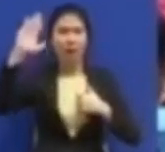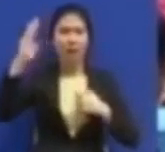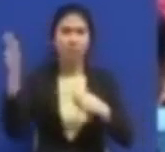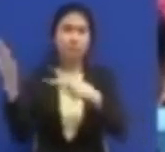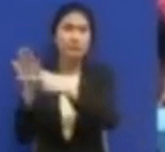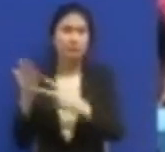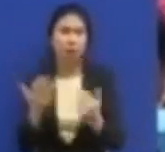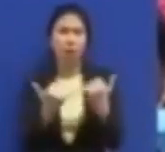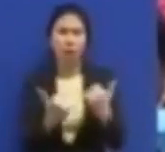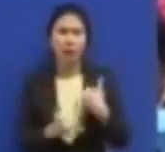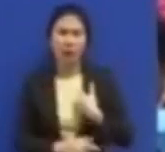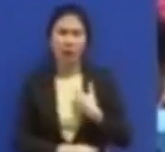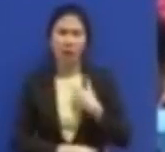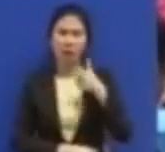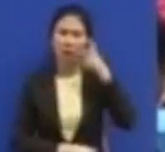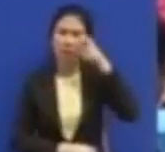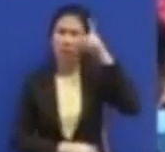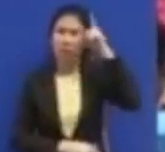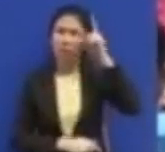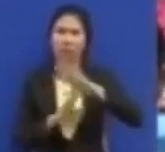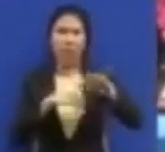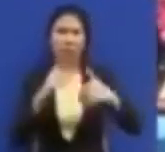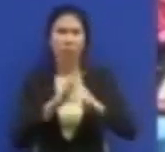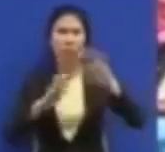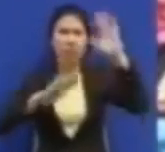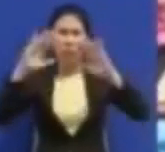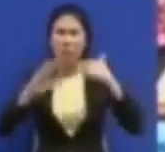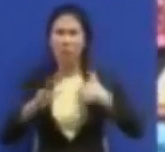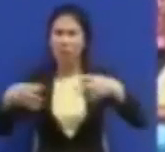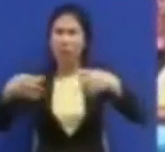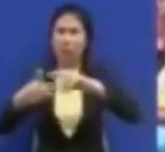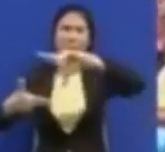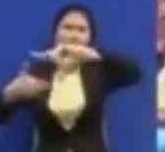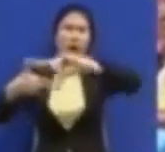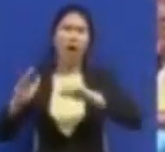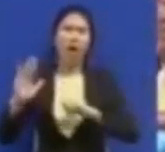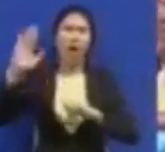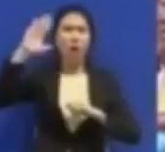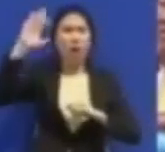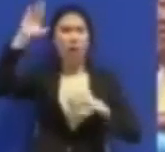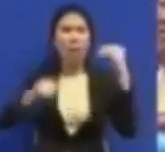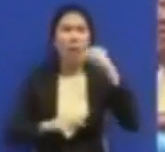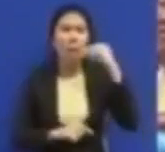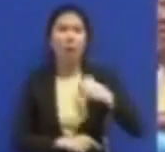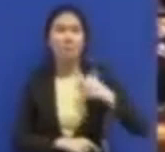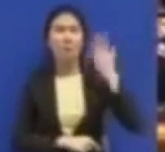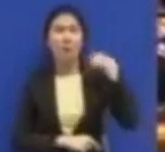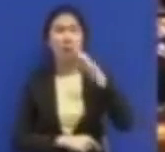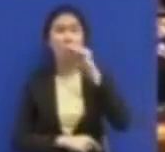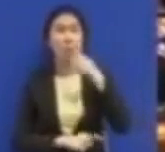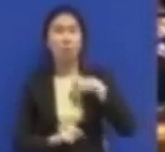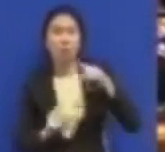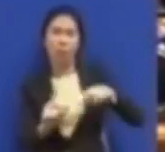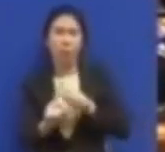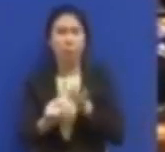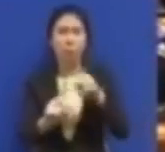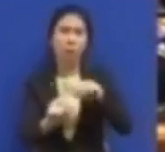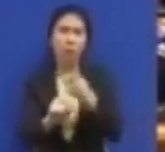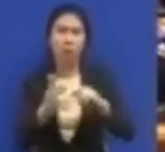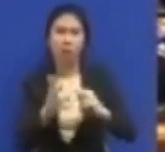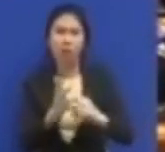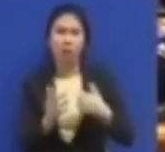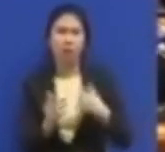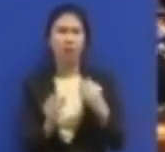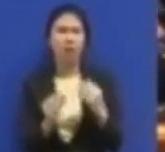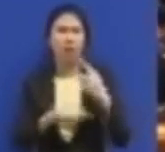เกิดอะไรขึ้นครับยกมือบินจะพักพลังประชารัฐท่านประธานครับ ท่านประธานครับวกวนครับ กลัวอะไรครับท่านประธานครับก็โหวตประธานรัฐสภ